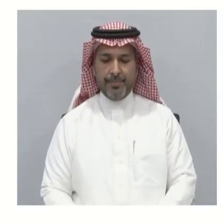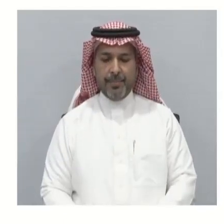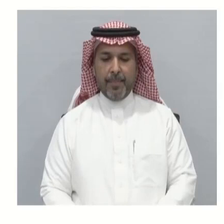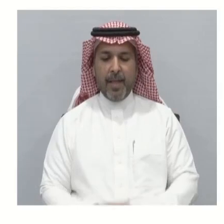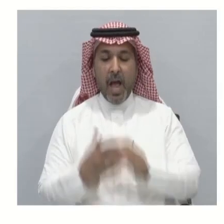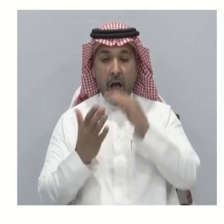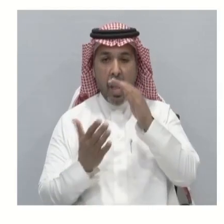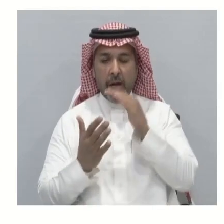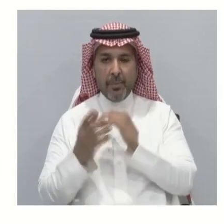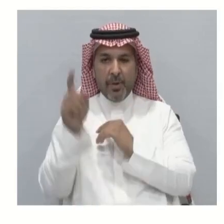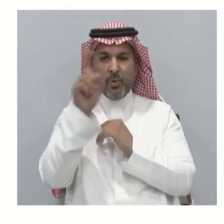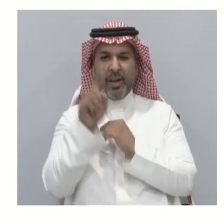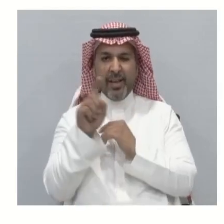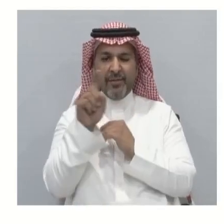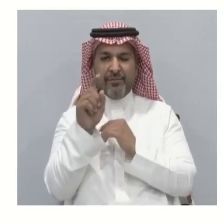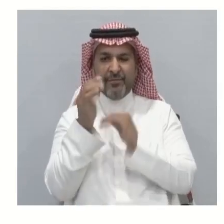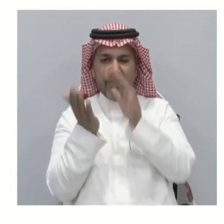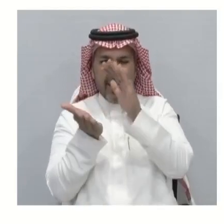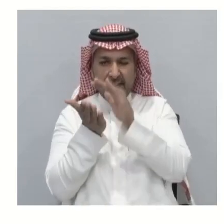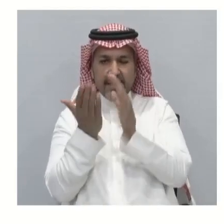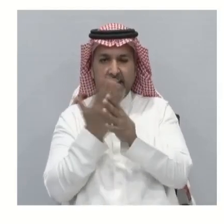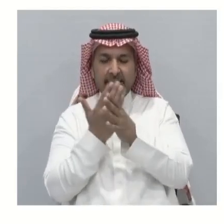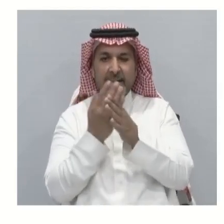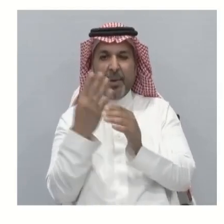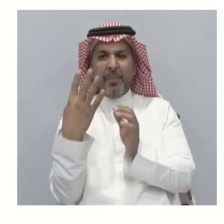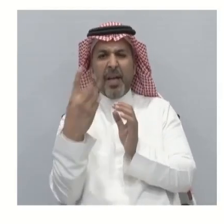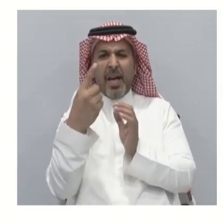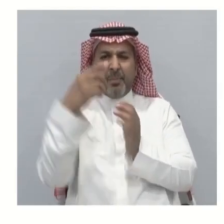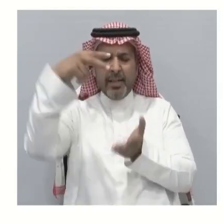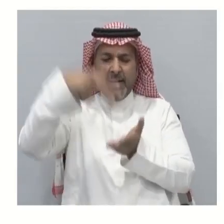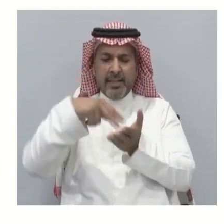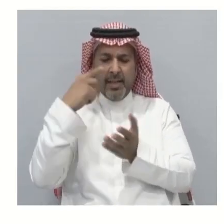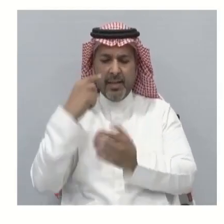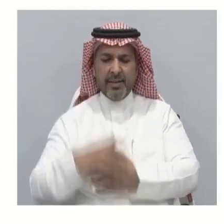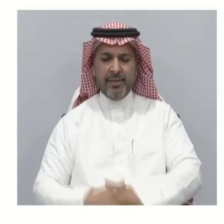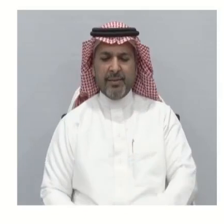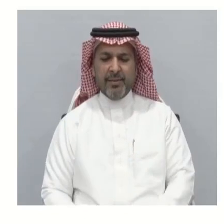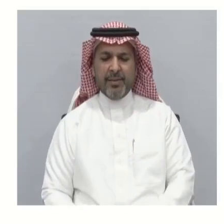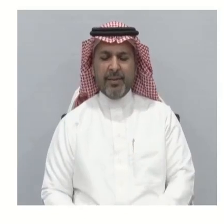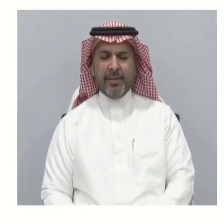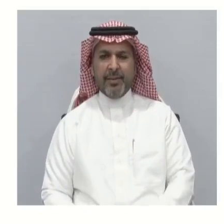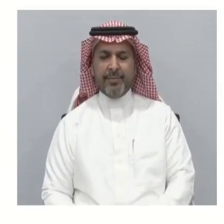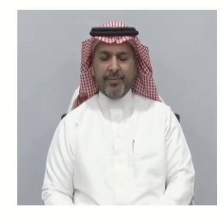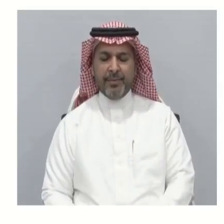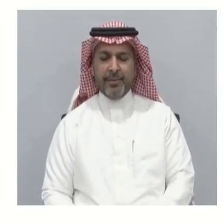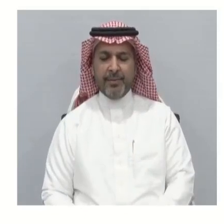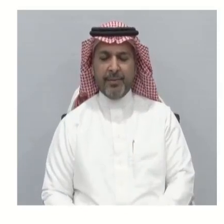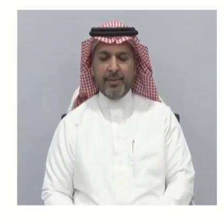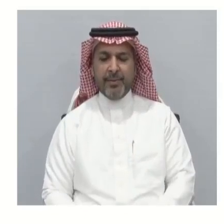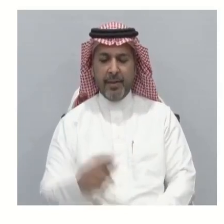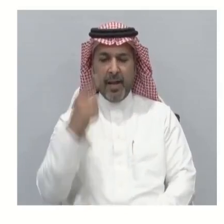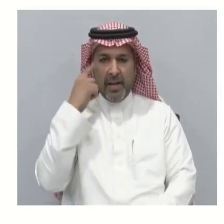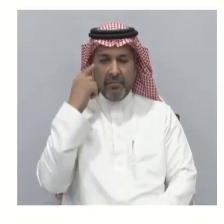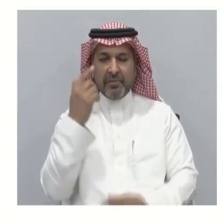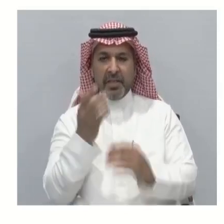سي اف تكون اكبر من الزاويه سي اف بي اللي هي كم 14 وبالتالي نذكر ان قياس الزاويه بي سي اف تكون